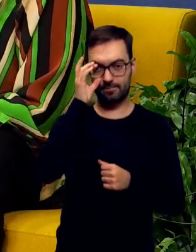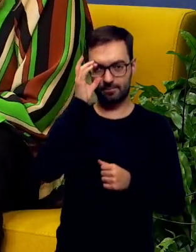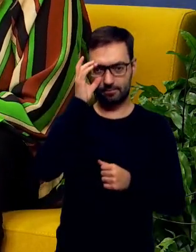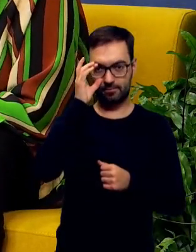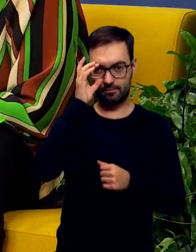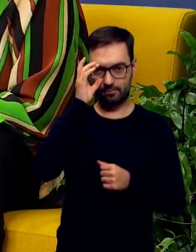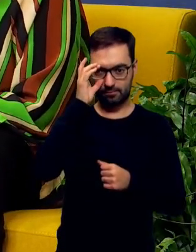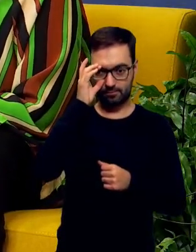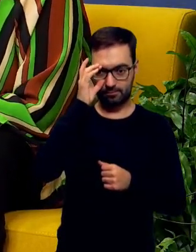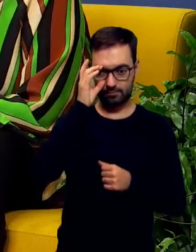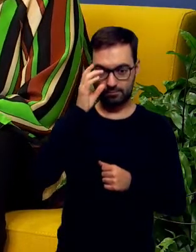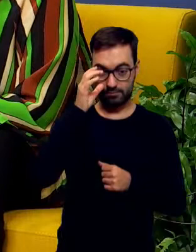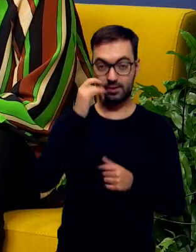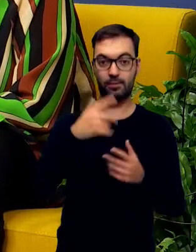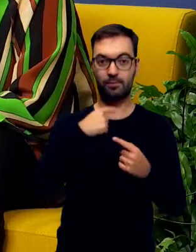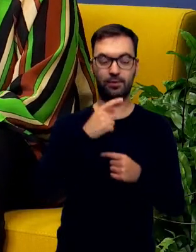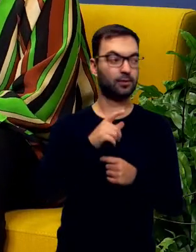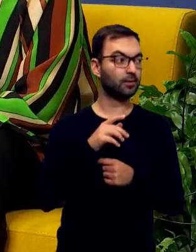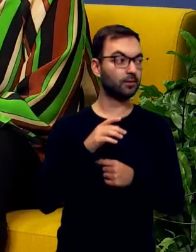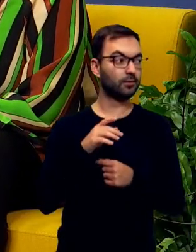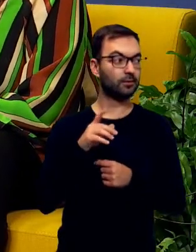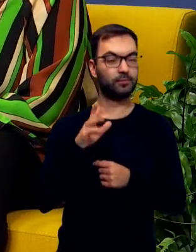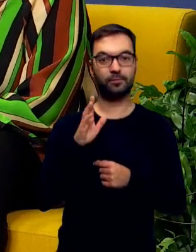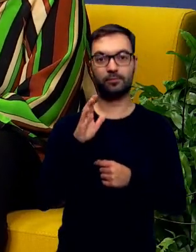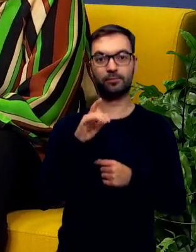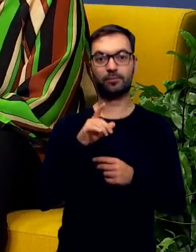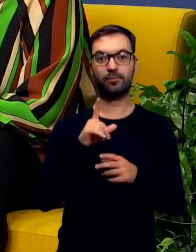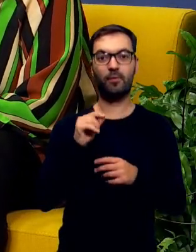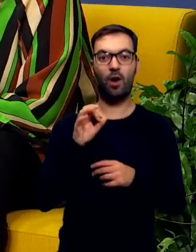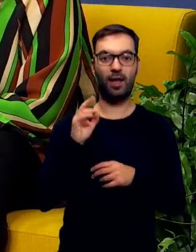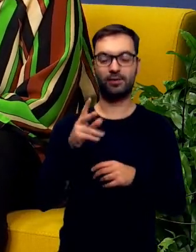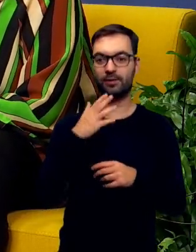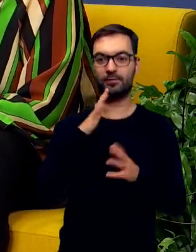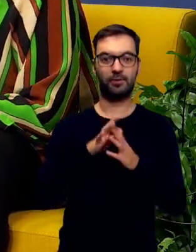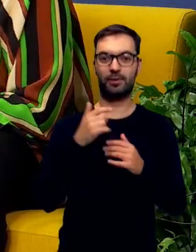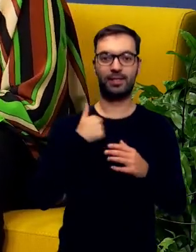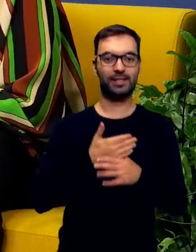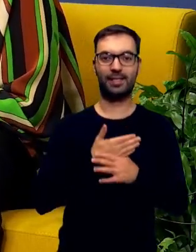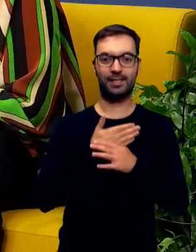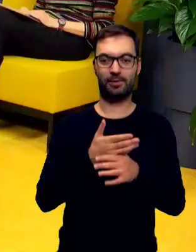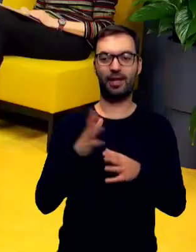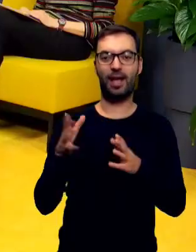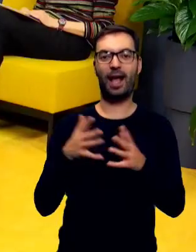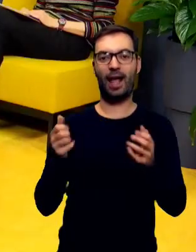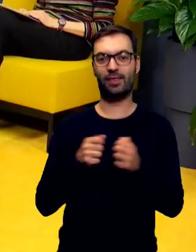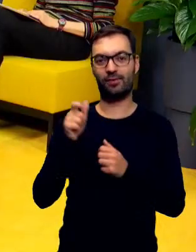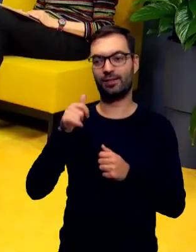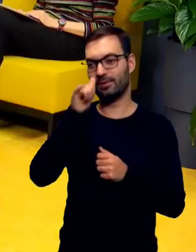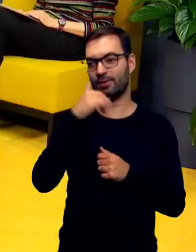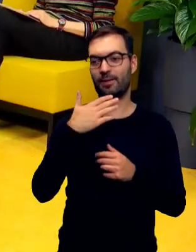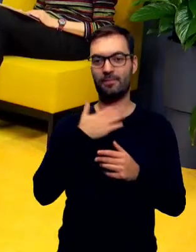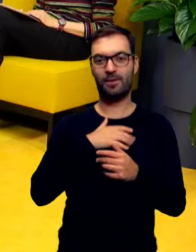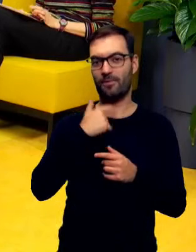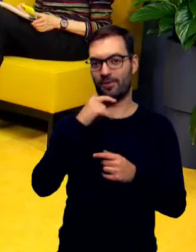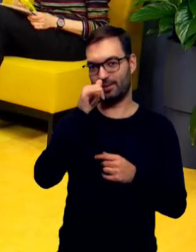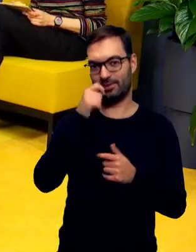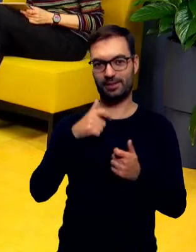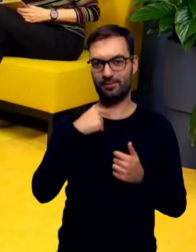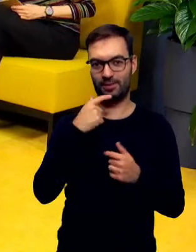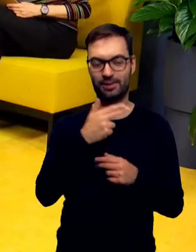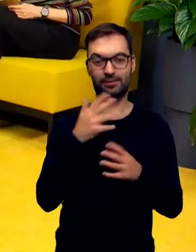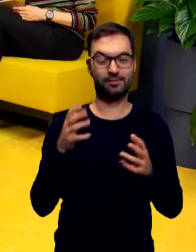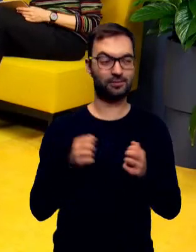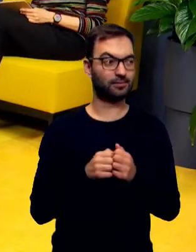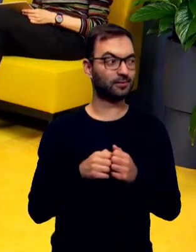Chcę podkreślić, bo jest tutaj Bolek, ja chciałam w ogóle zaapelować, żeby mnie nie zapraszać z ratownikiem, ponieważ nie mogę nic miłego mówić o